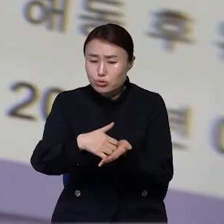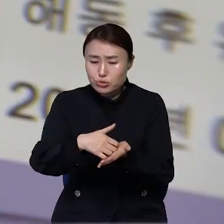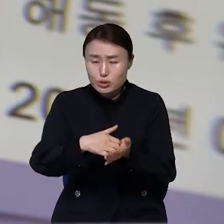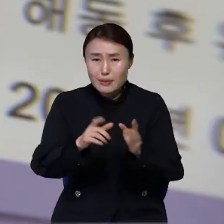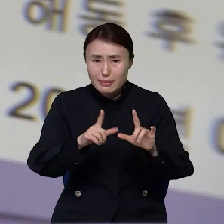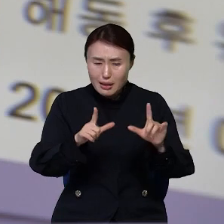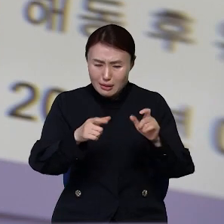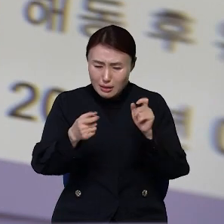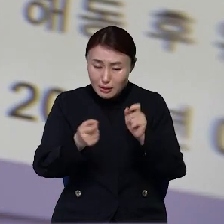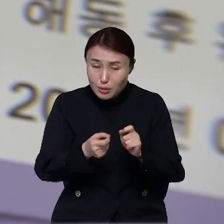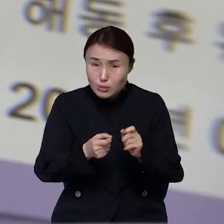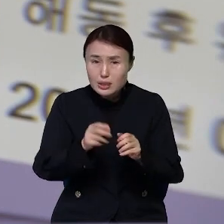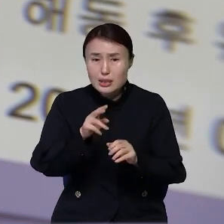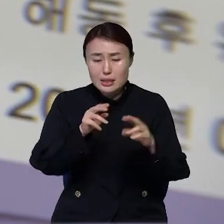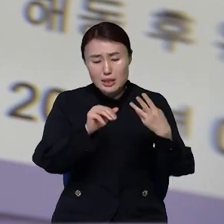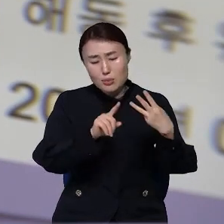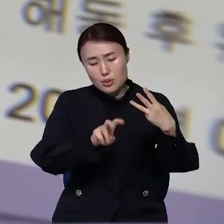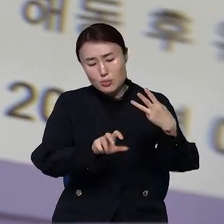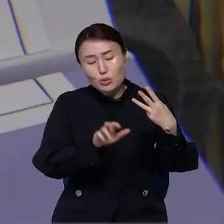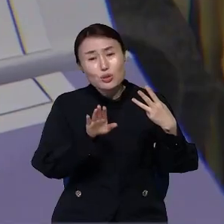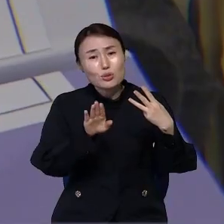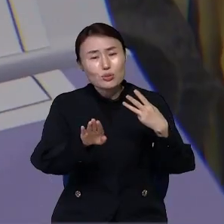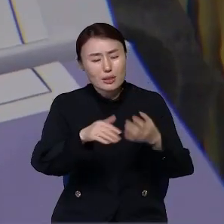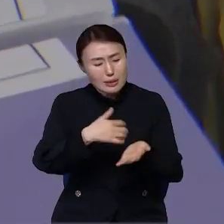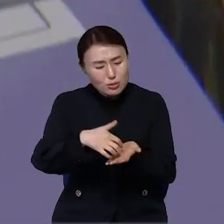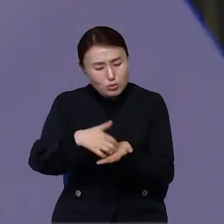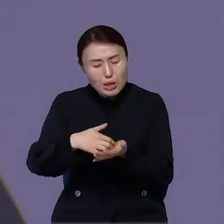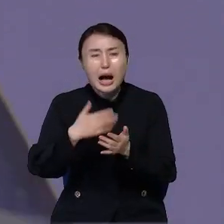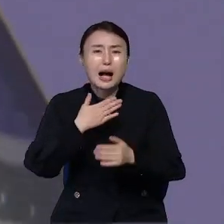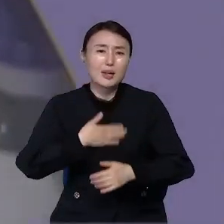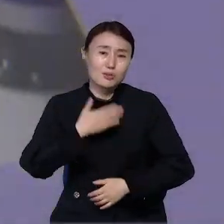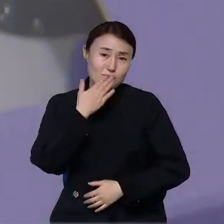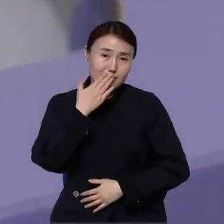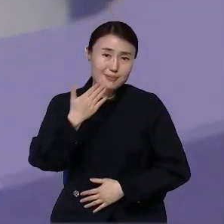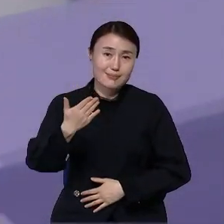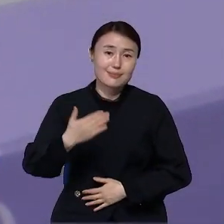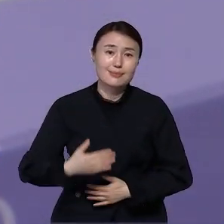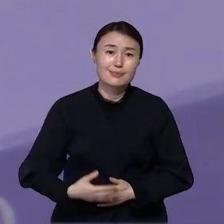만료되는 오는 25일 이후 시도별로 집계될 예정입니다. KBC 고울입니다.